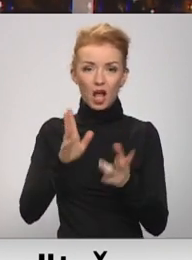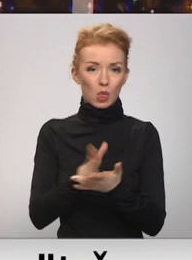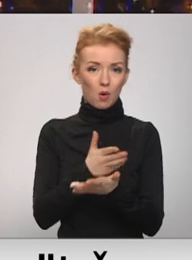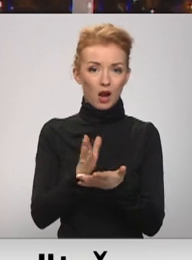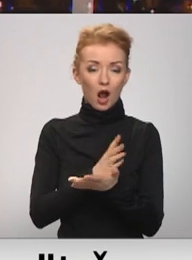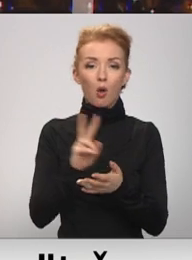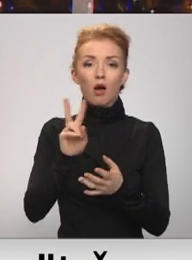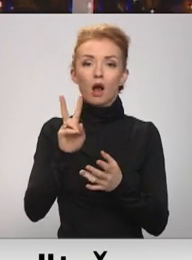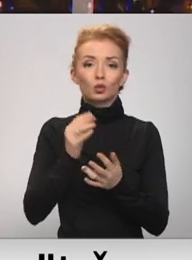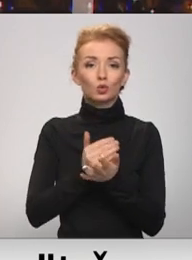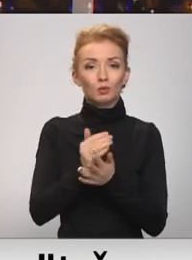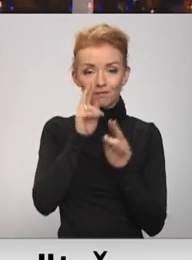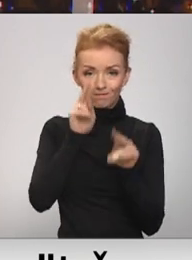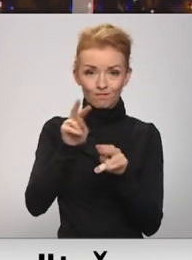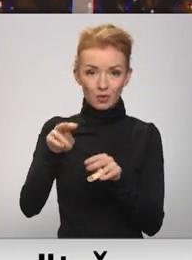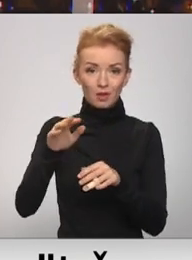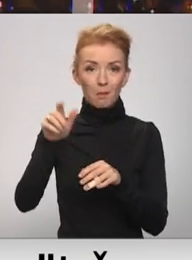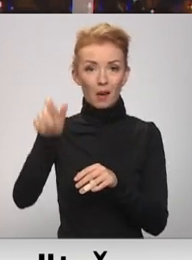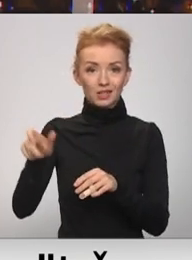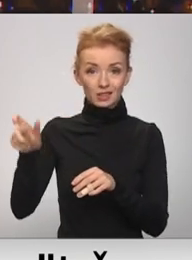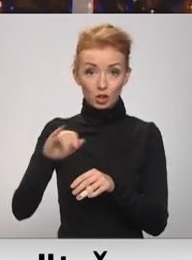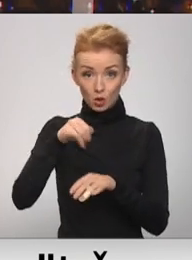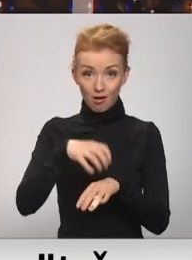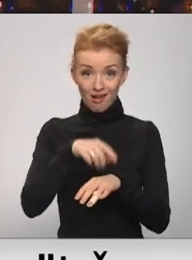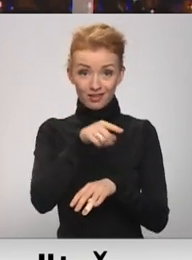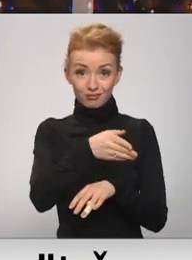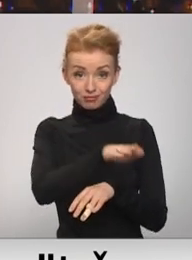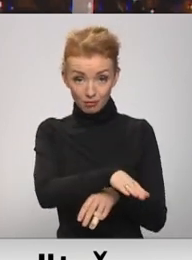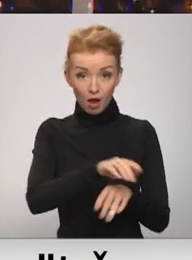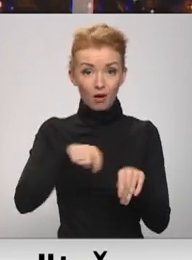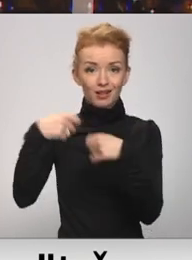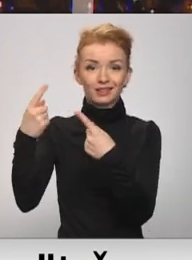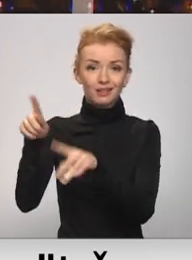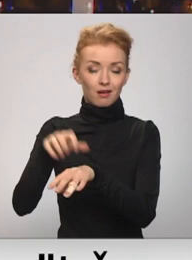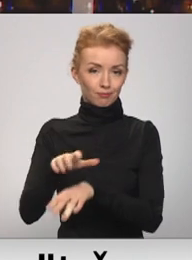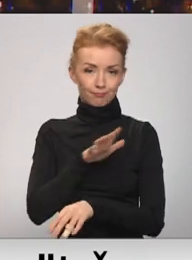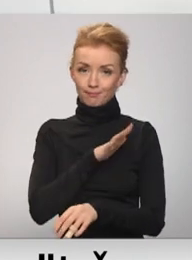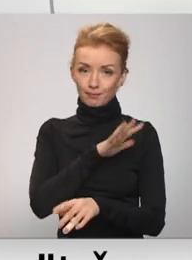kas aprūpēs mirušā mediķa prakses pacientus, jo pilsētā esošie ģimenes ārsti ir pārslogoti.